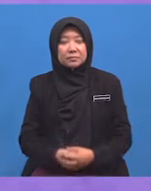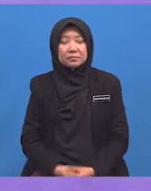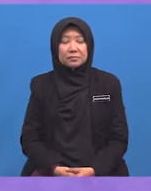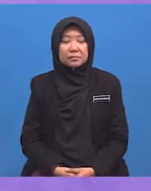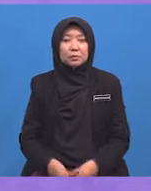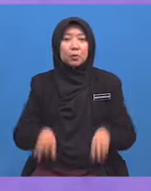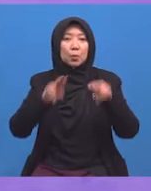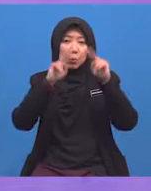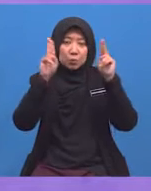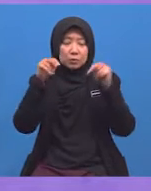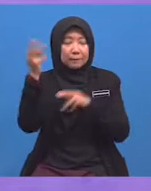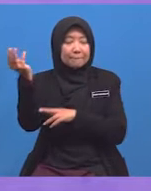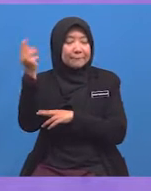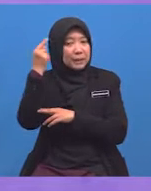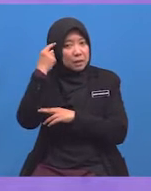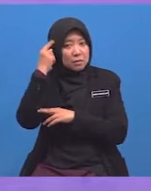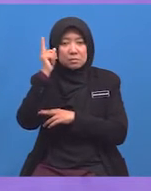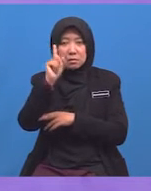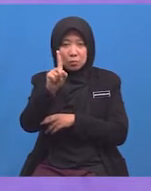Uji minda 1.